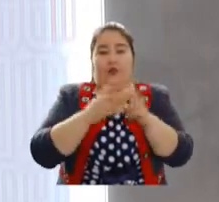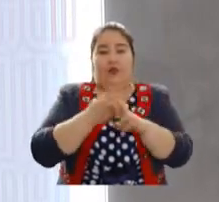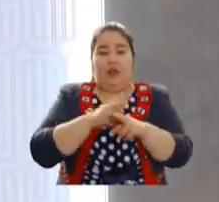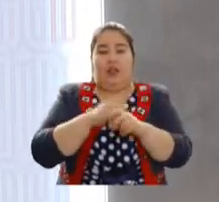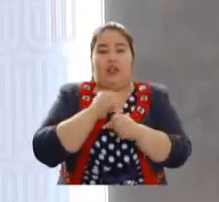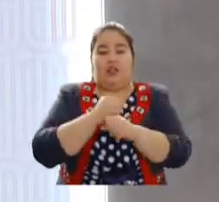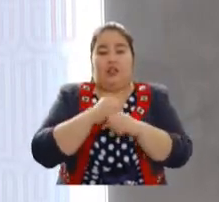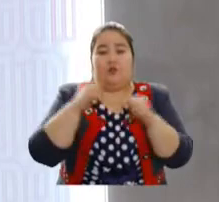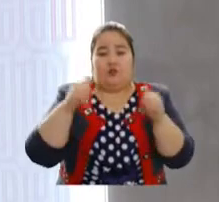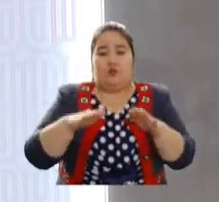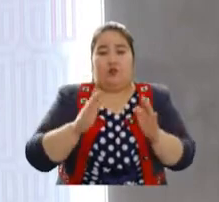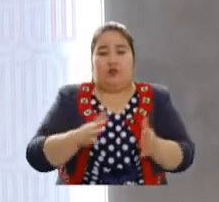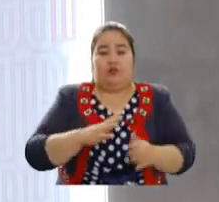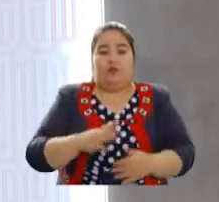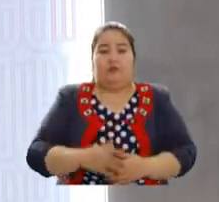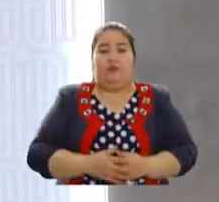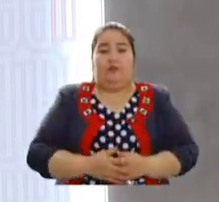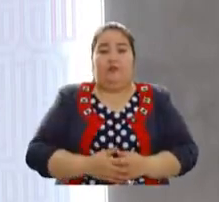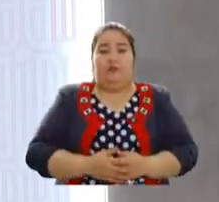ishga tushirilgan.